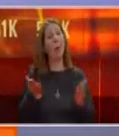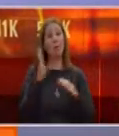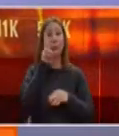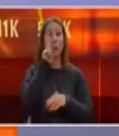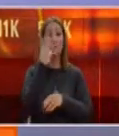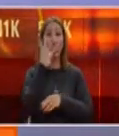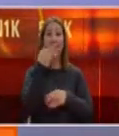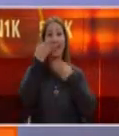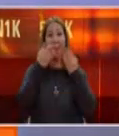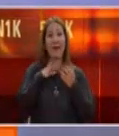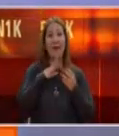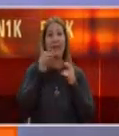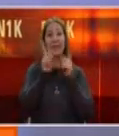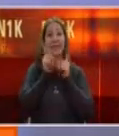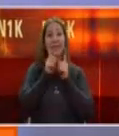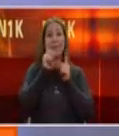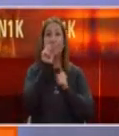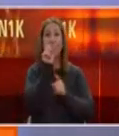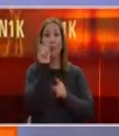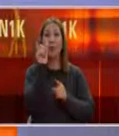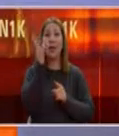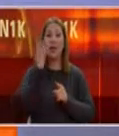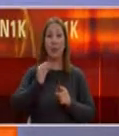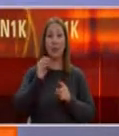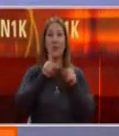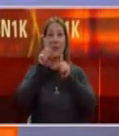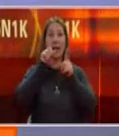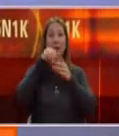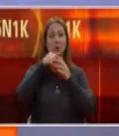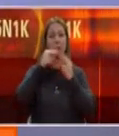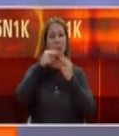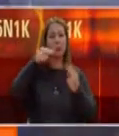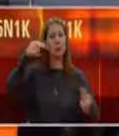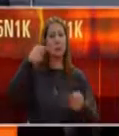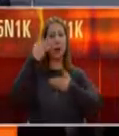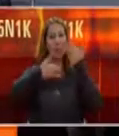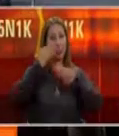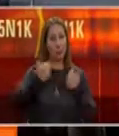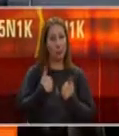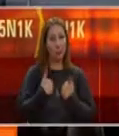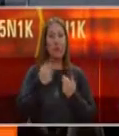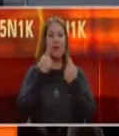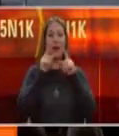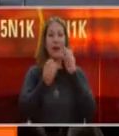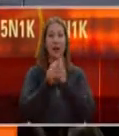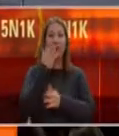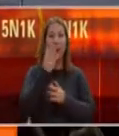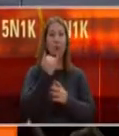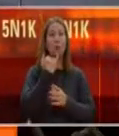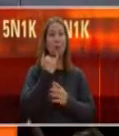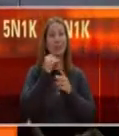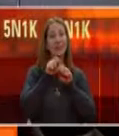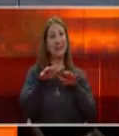4 hikaye var. Kısaca birer cümle alayım. Hepsinden neredeyse internette de uzun uzun hikayelerini anlatıyoruz. Farkyaratanlar.com sitesinden